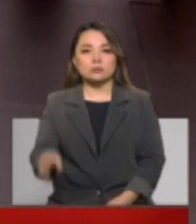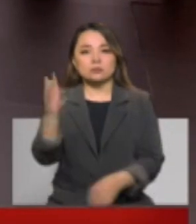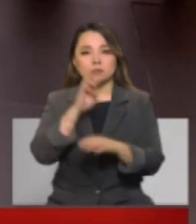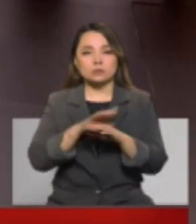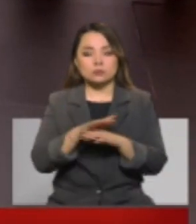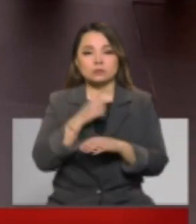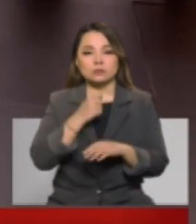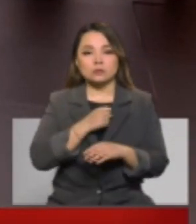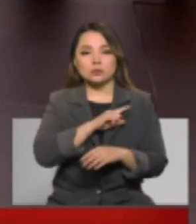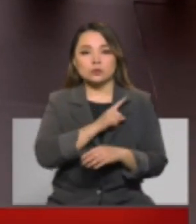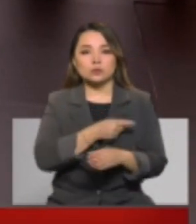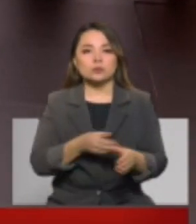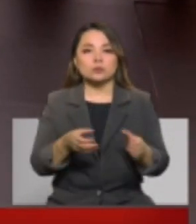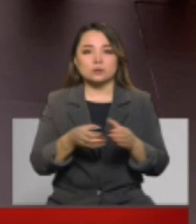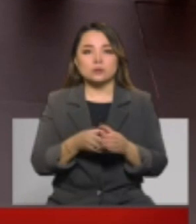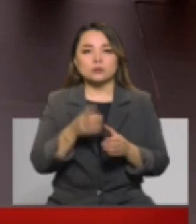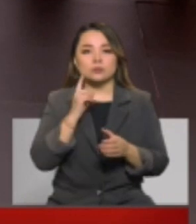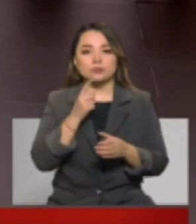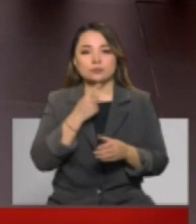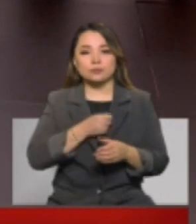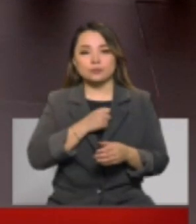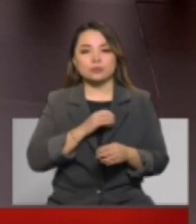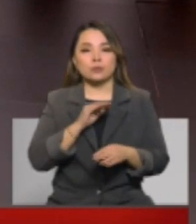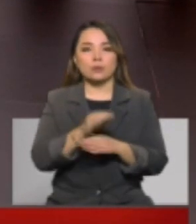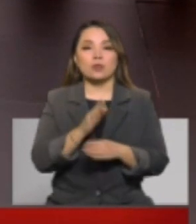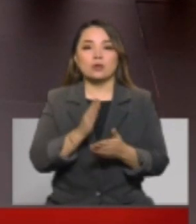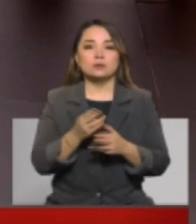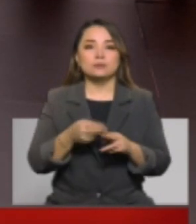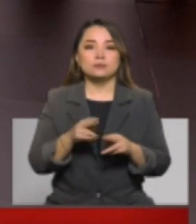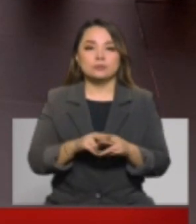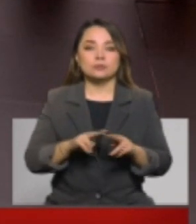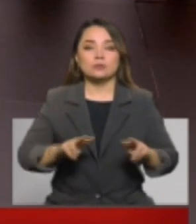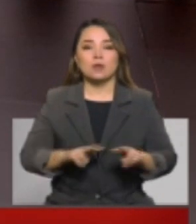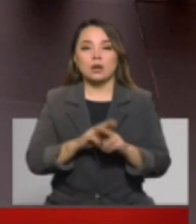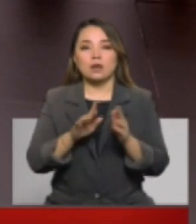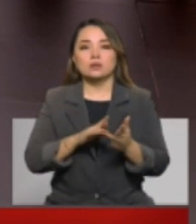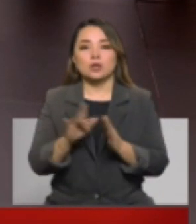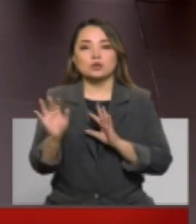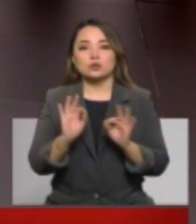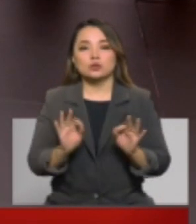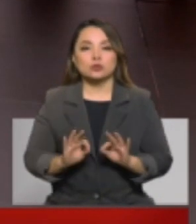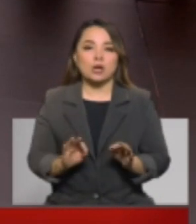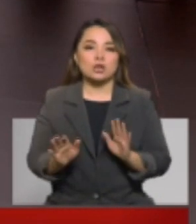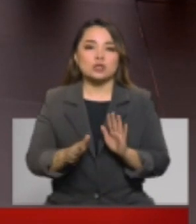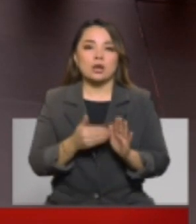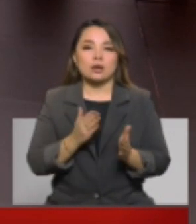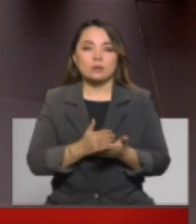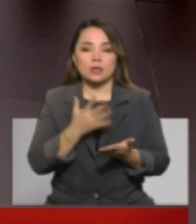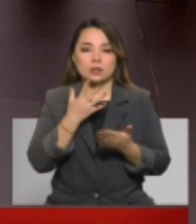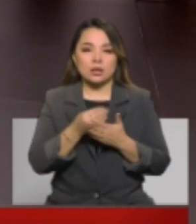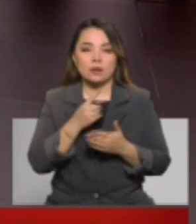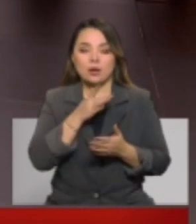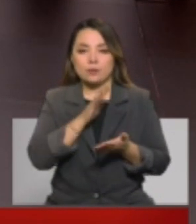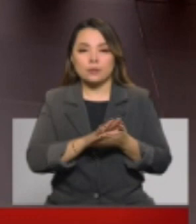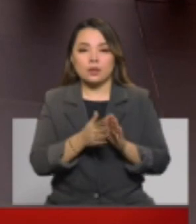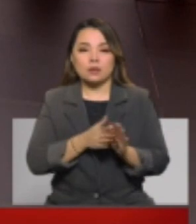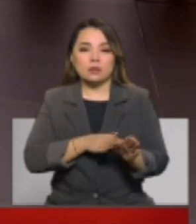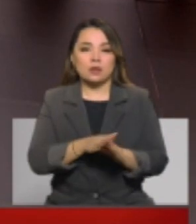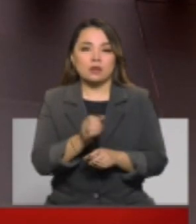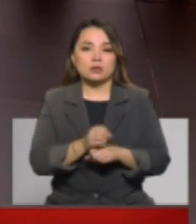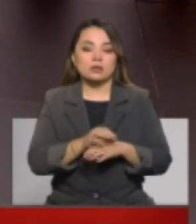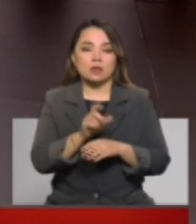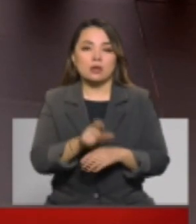Еліміздің қарулы күштері тағы да жас сарбаздармен толықты. Биыл Астанаға күзгі шақырылымен мерзімді қызметін өтуге келген